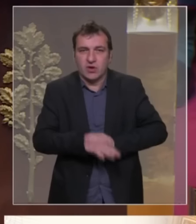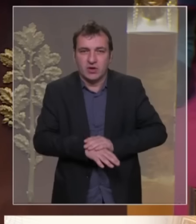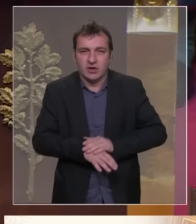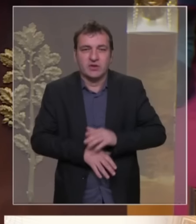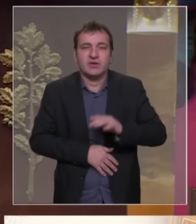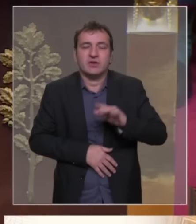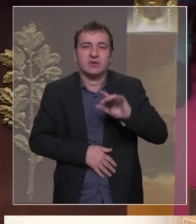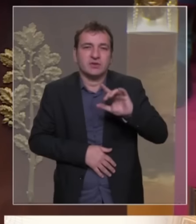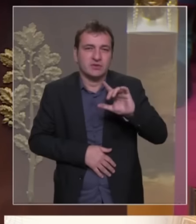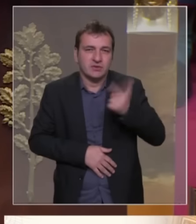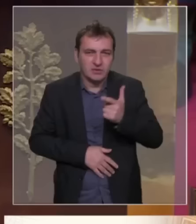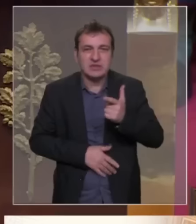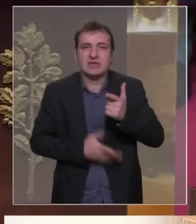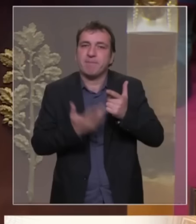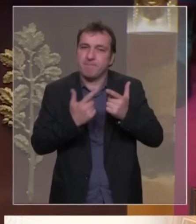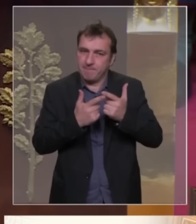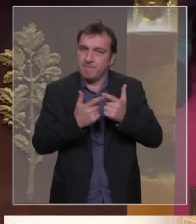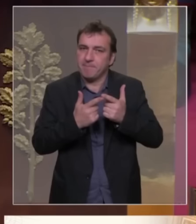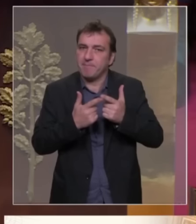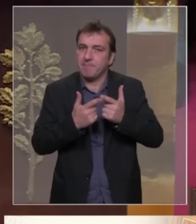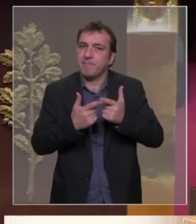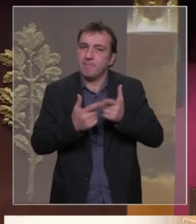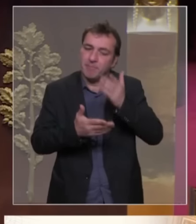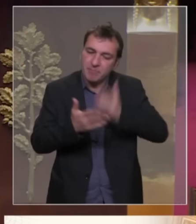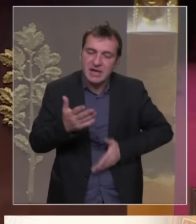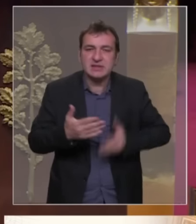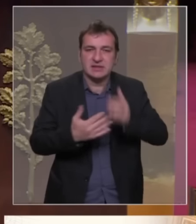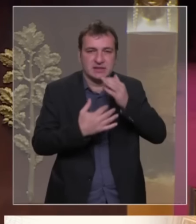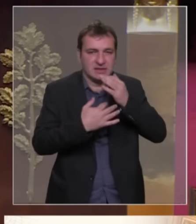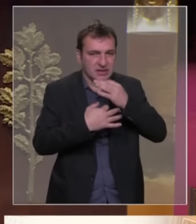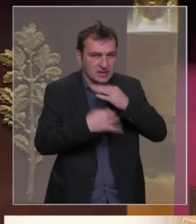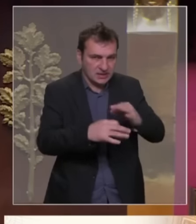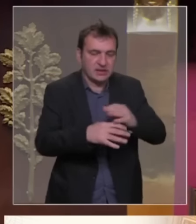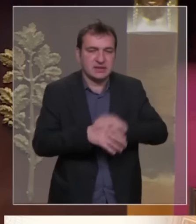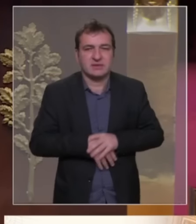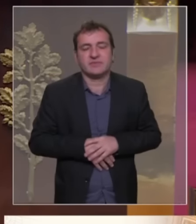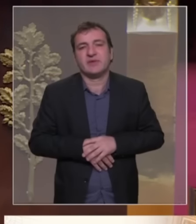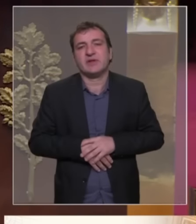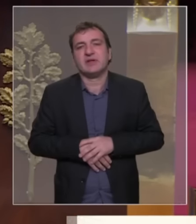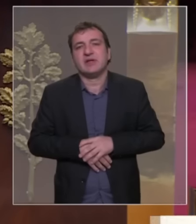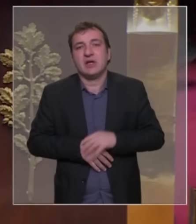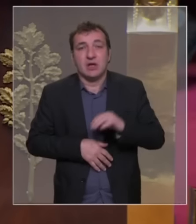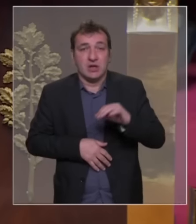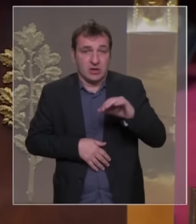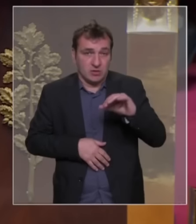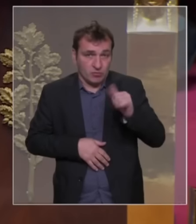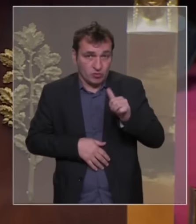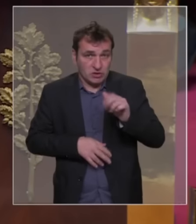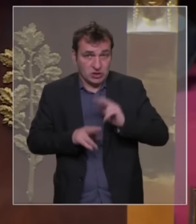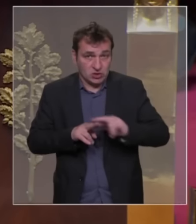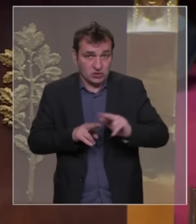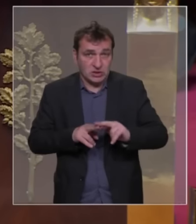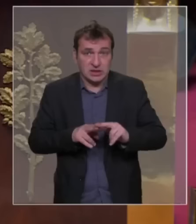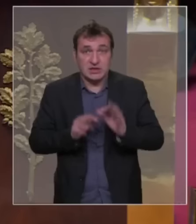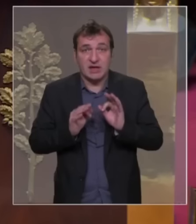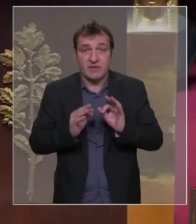chantiers prioritaires. Le premier chantier concerne le niveau de vie des Français.